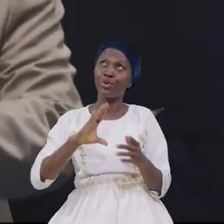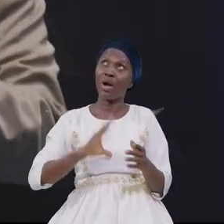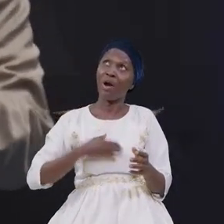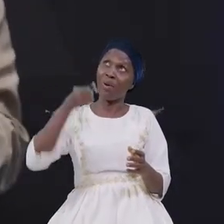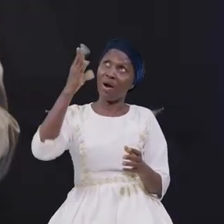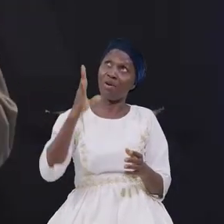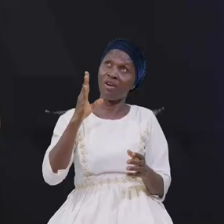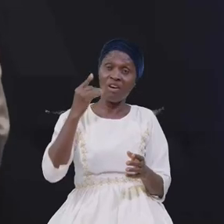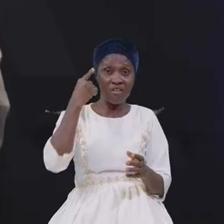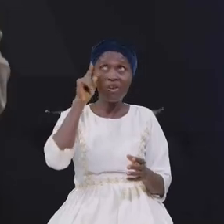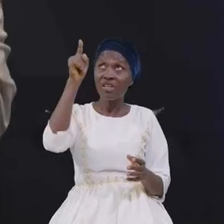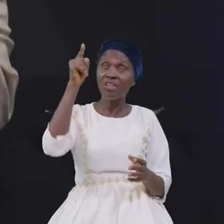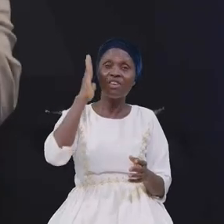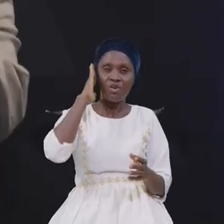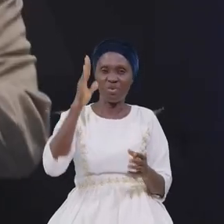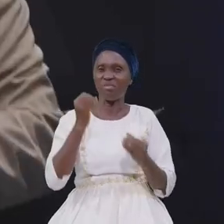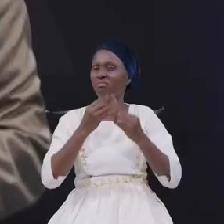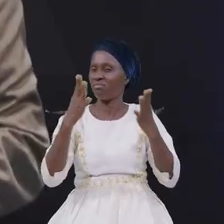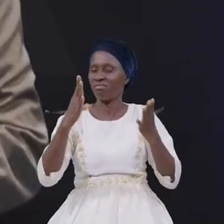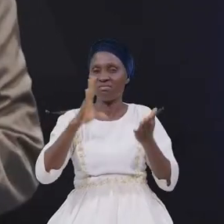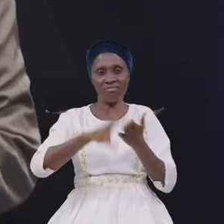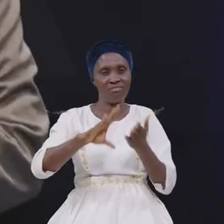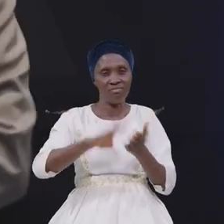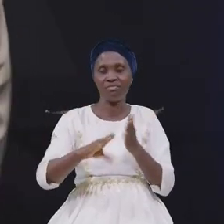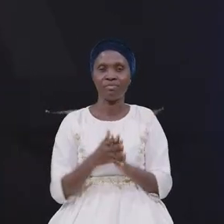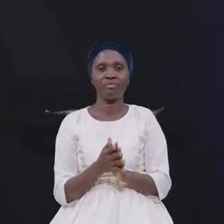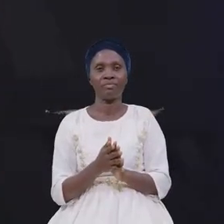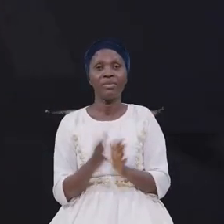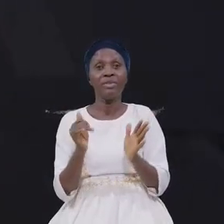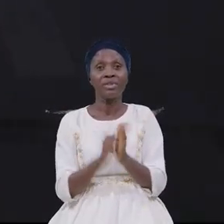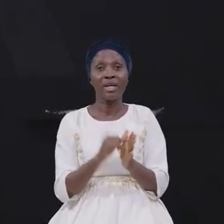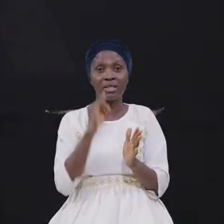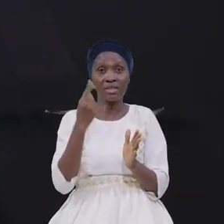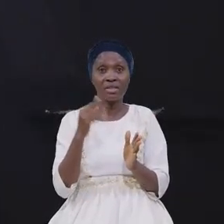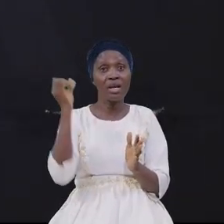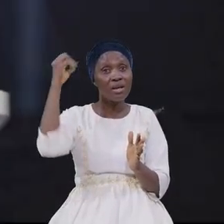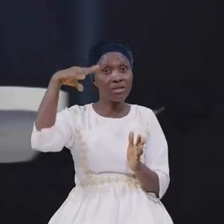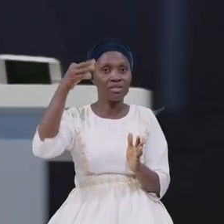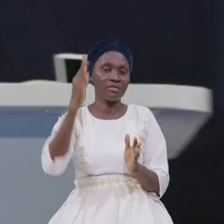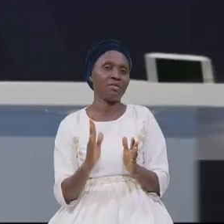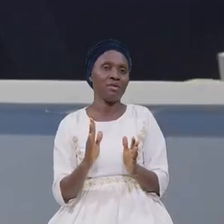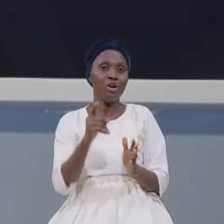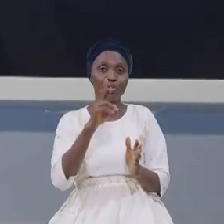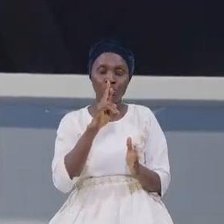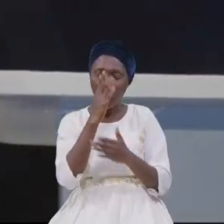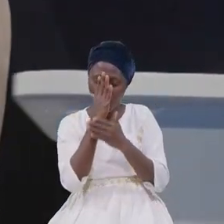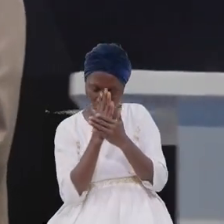À notre Dieu qui ne se lasse pas de pardonner. C'est la grâce de Dieu. Vous êtes pénitent, vous êtes repentant, vous venez au